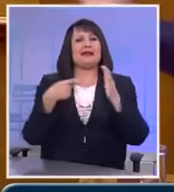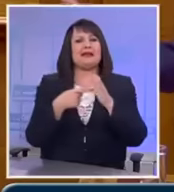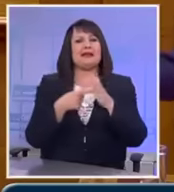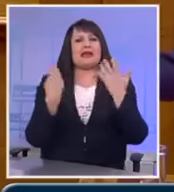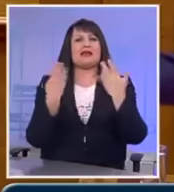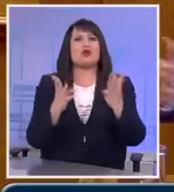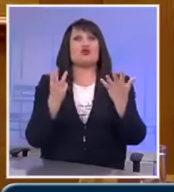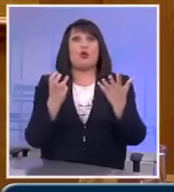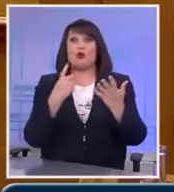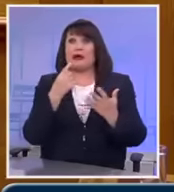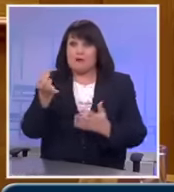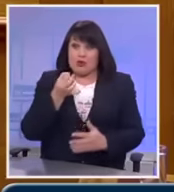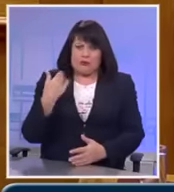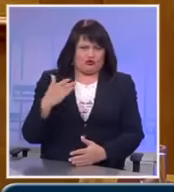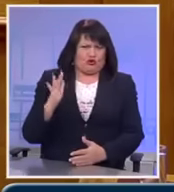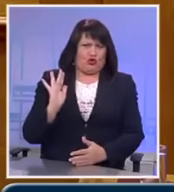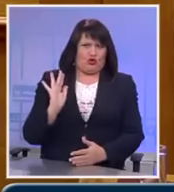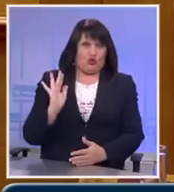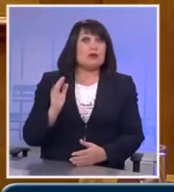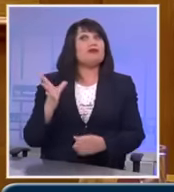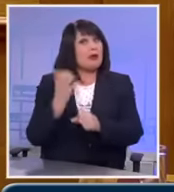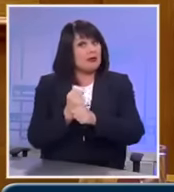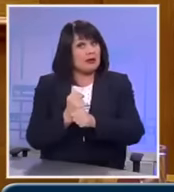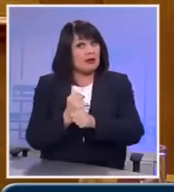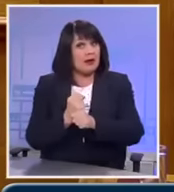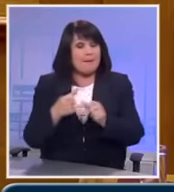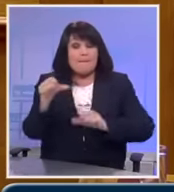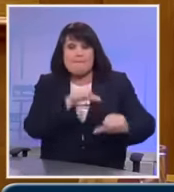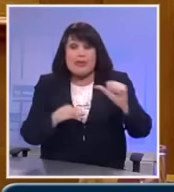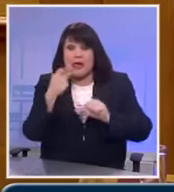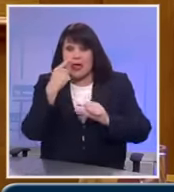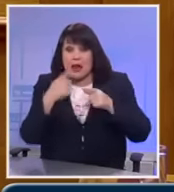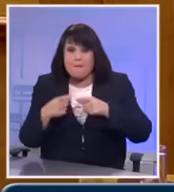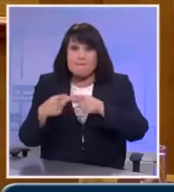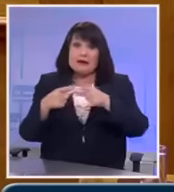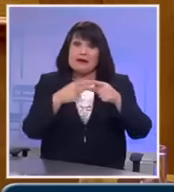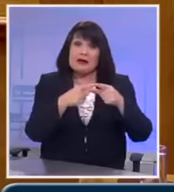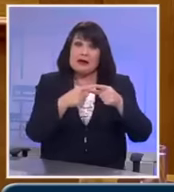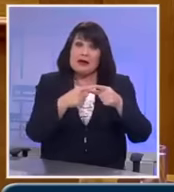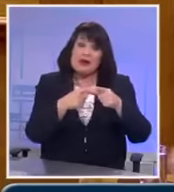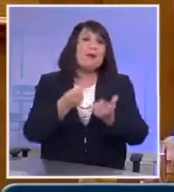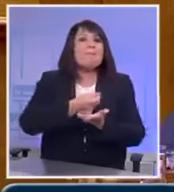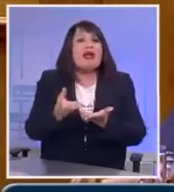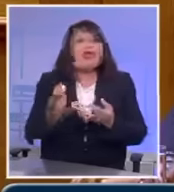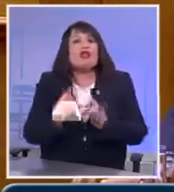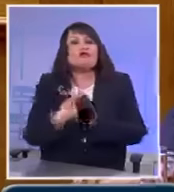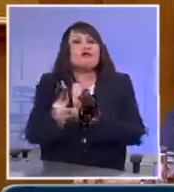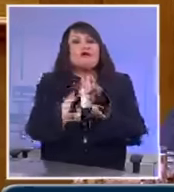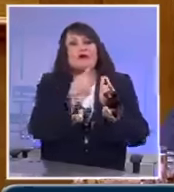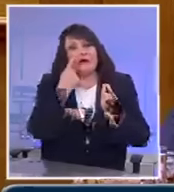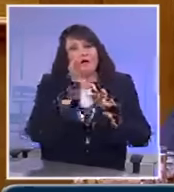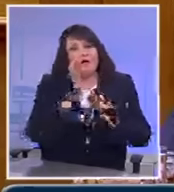80 που ορκίζεται στα πειραματικά σχολεία όπου δοκιμάζουν ζ νέες εκπαιδευτικές μέθοδοι